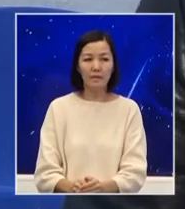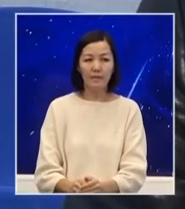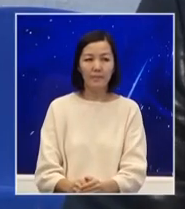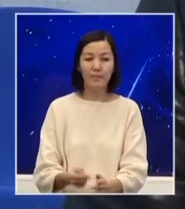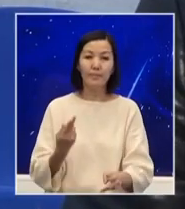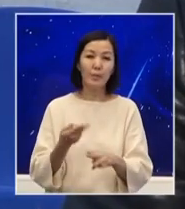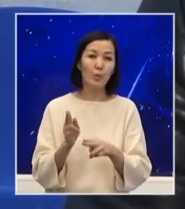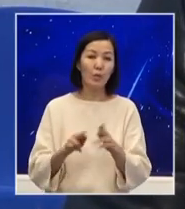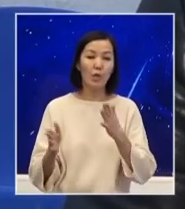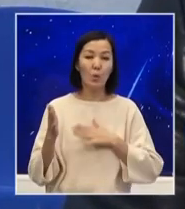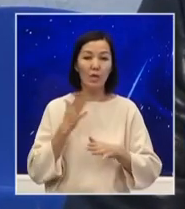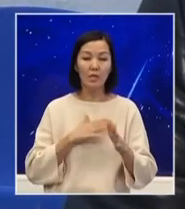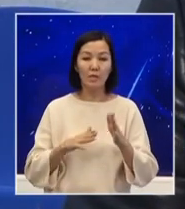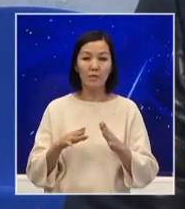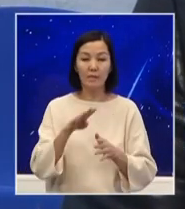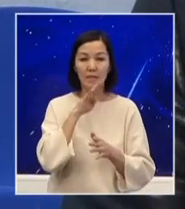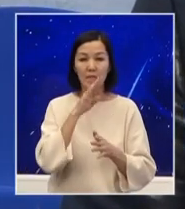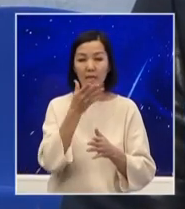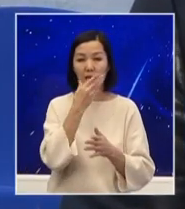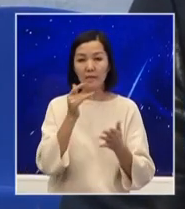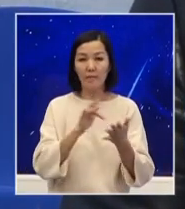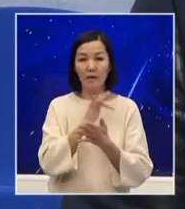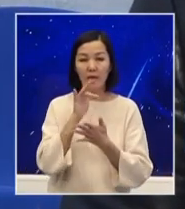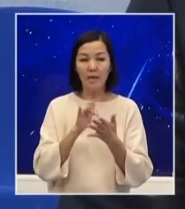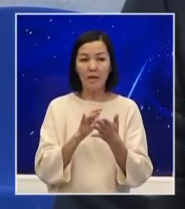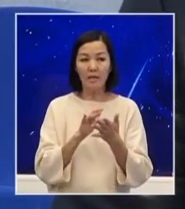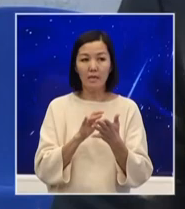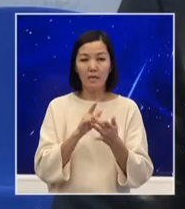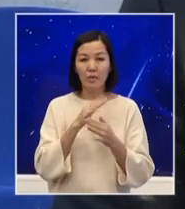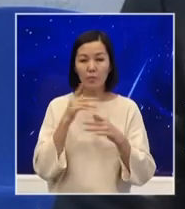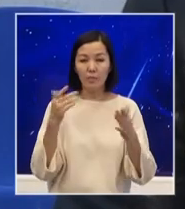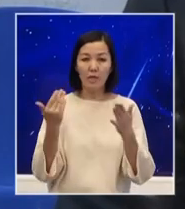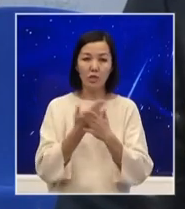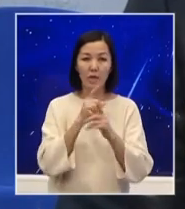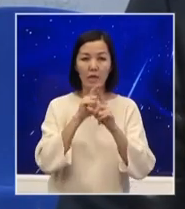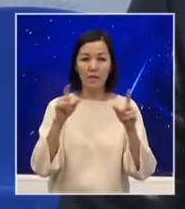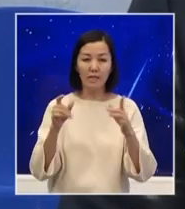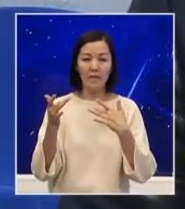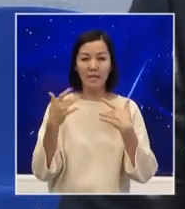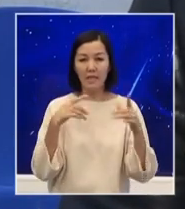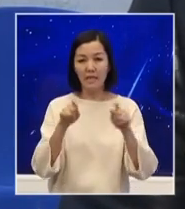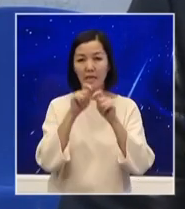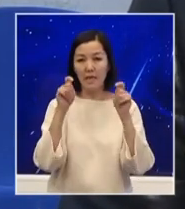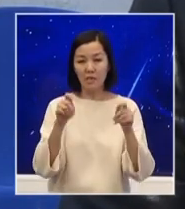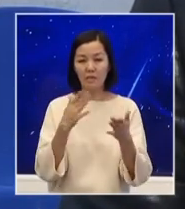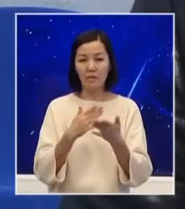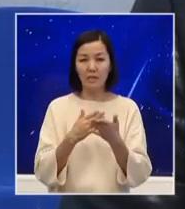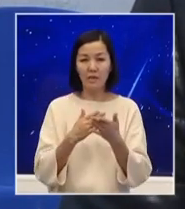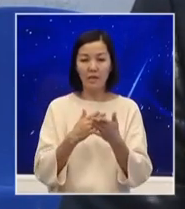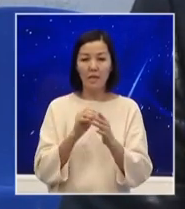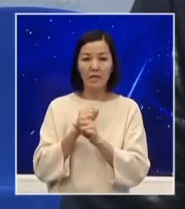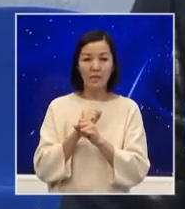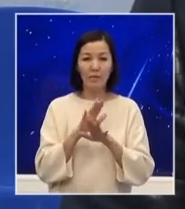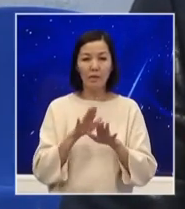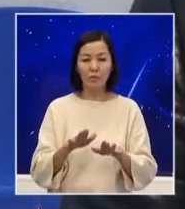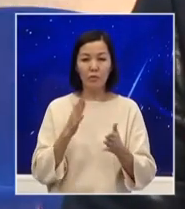Өте қуаныштымыз, өз текелі көрікті қаламыз. Оған көп дегенде осылай театрлар ашылып атыр, тап демалыс